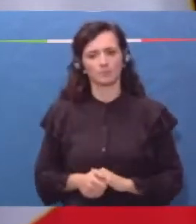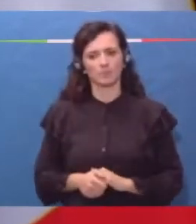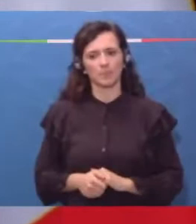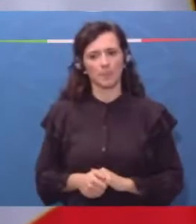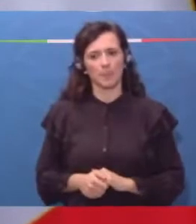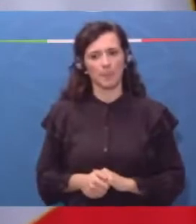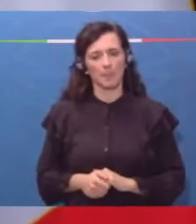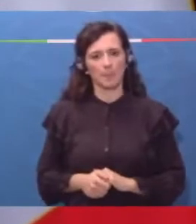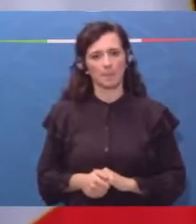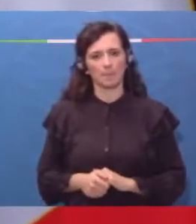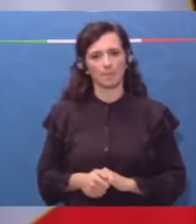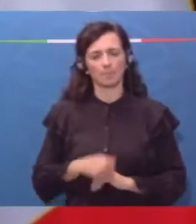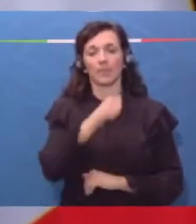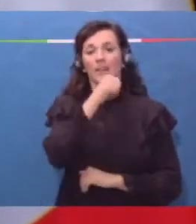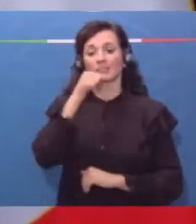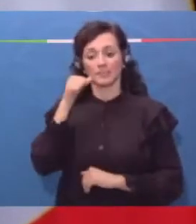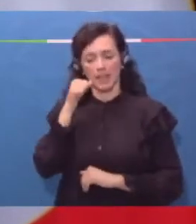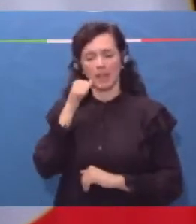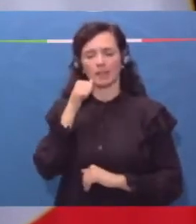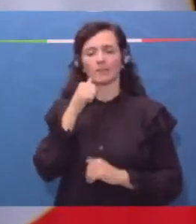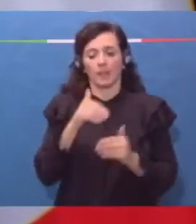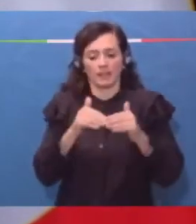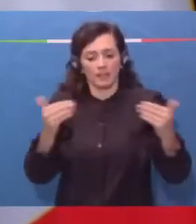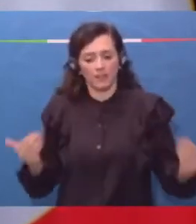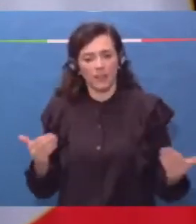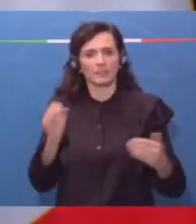Bisogna creare una vera difesa europea.